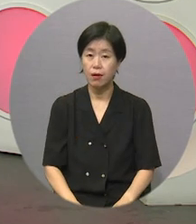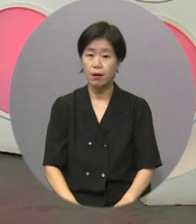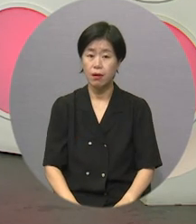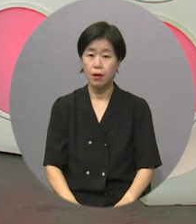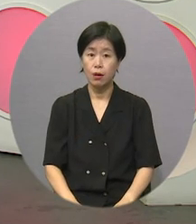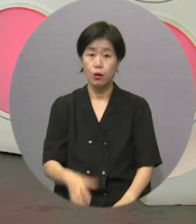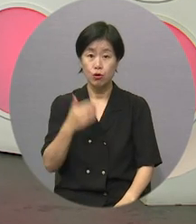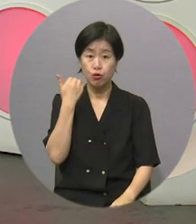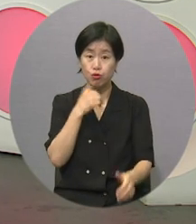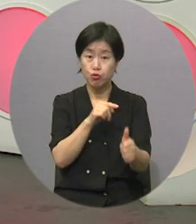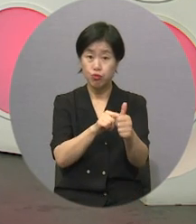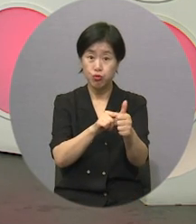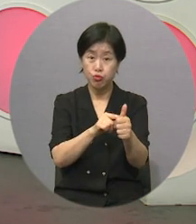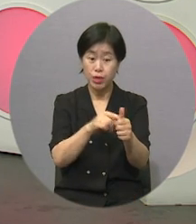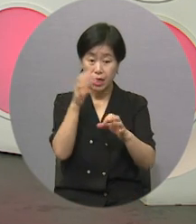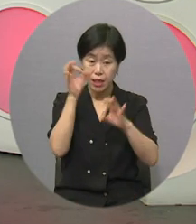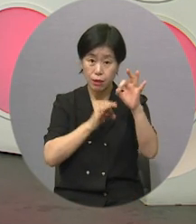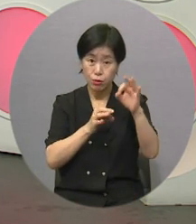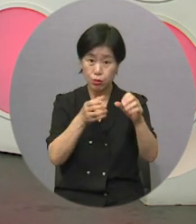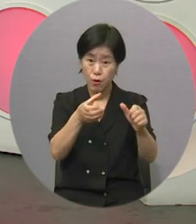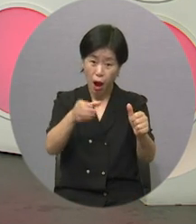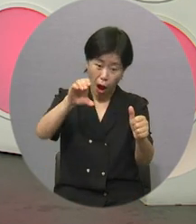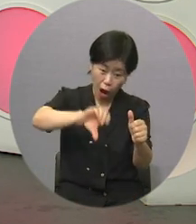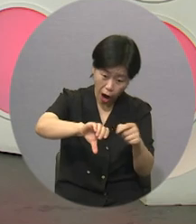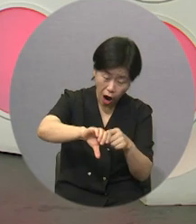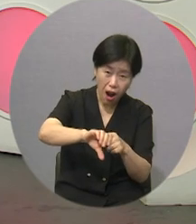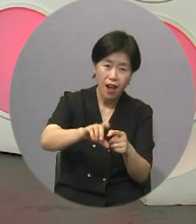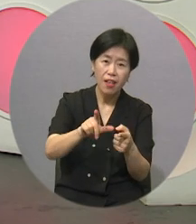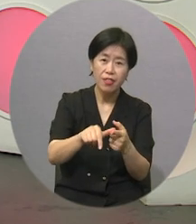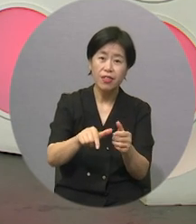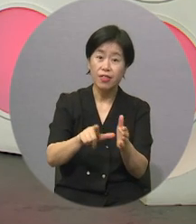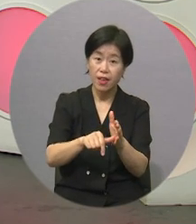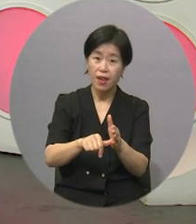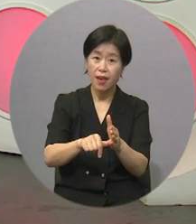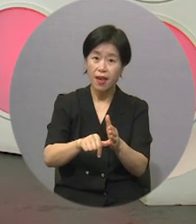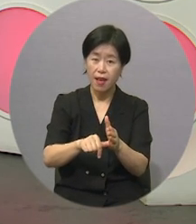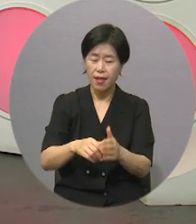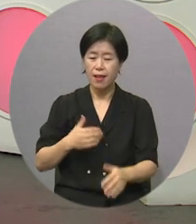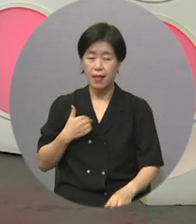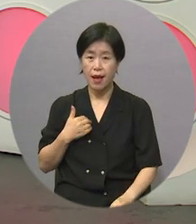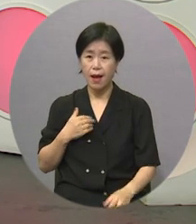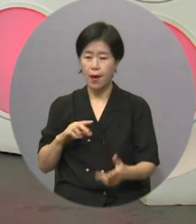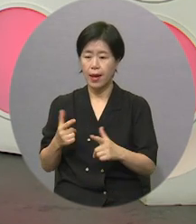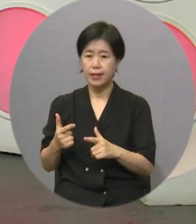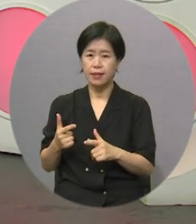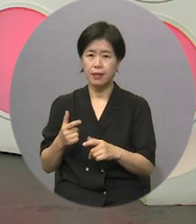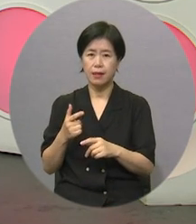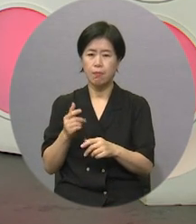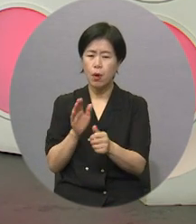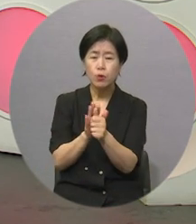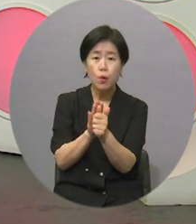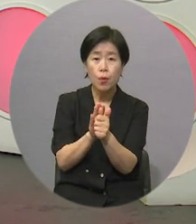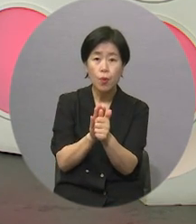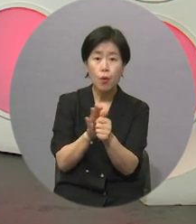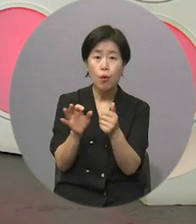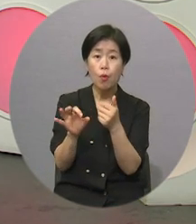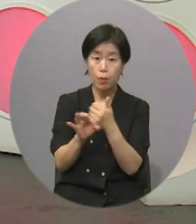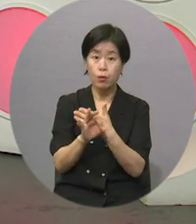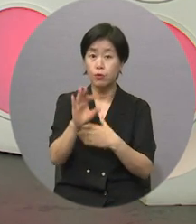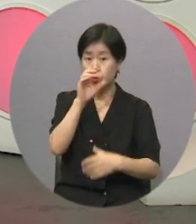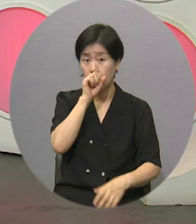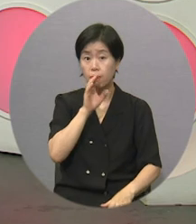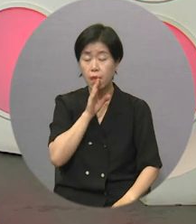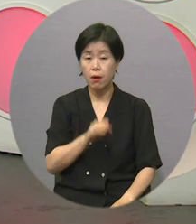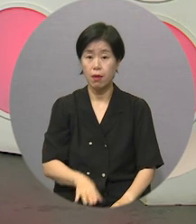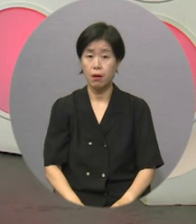이거 떨어뜨렸네요. 아이고 내가 같이 치워주고 심지어 말 없이 내 거 있는 거 좀 가서 이렇게 해주고 또 자기는 갈 길을 가는 거죠.